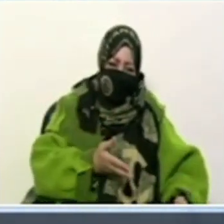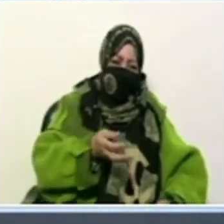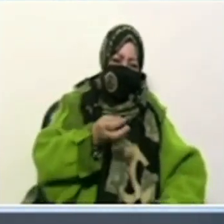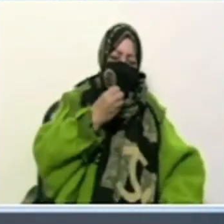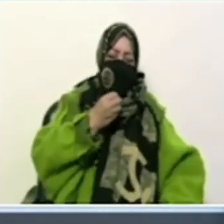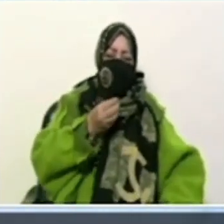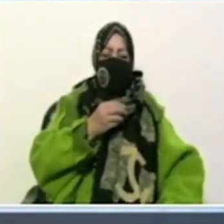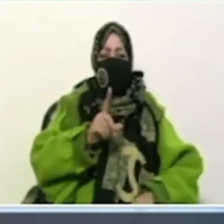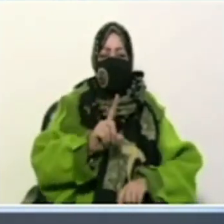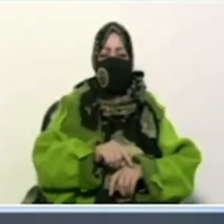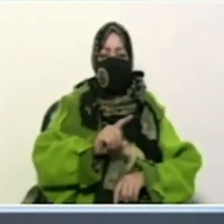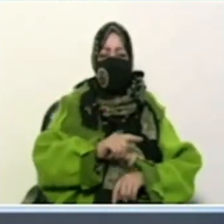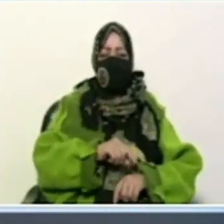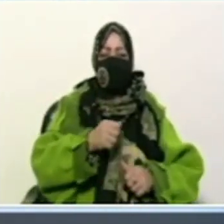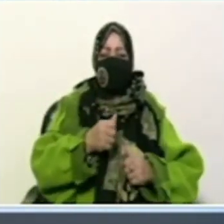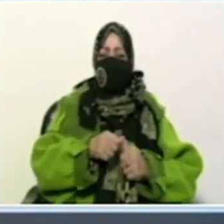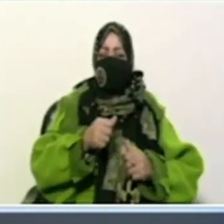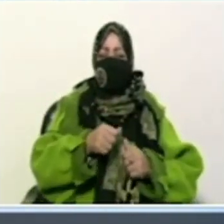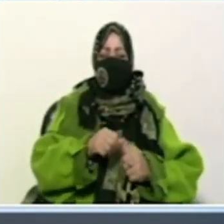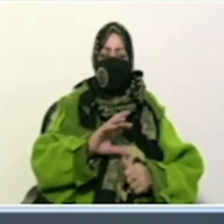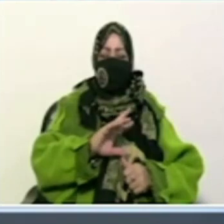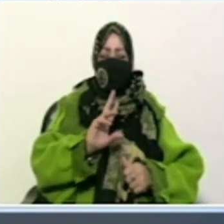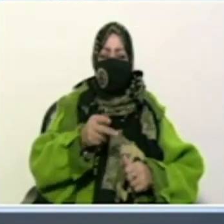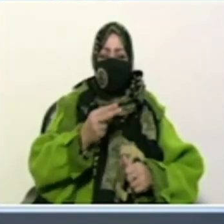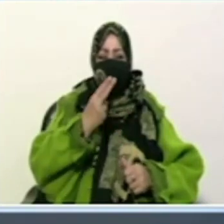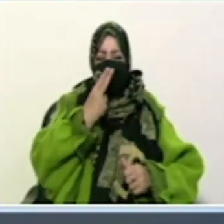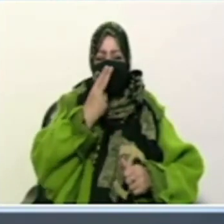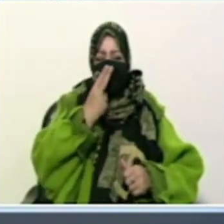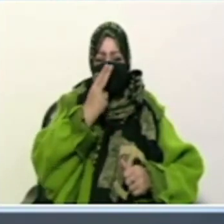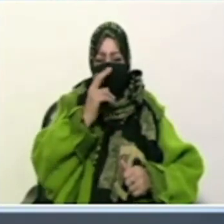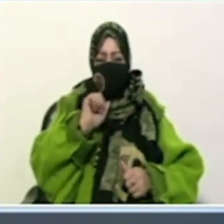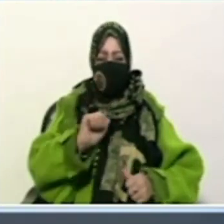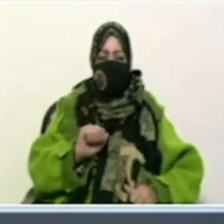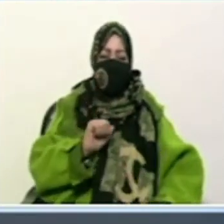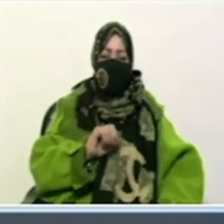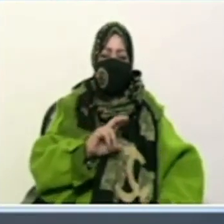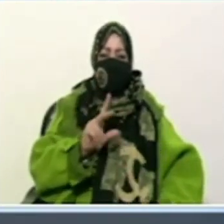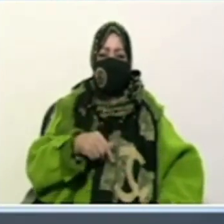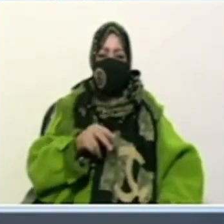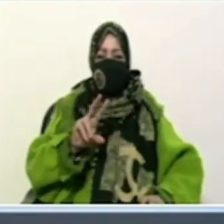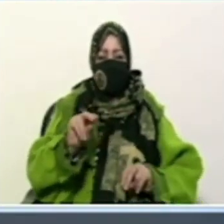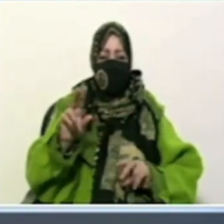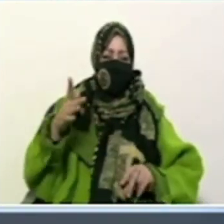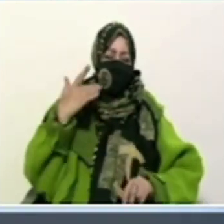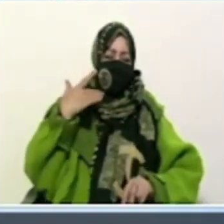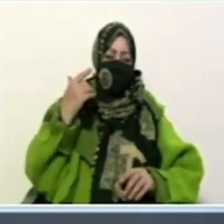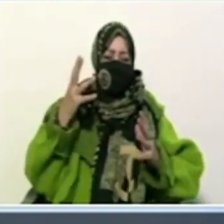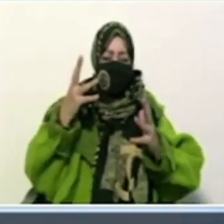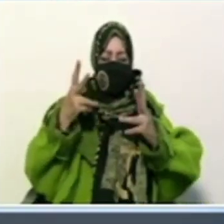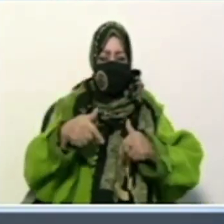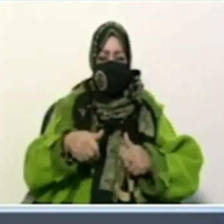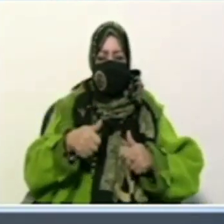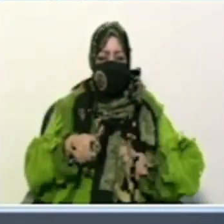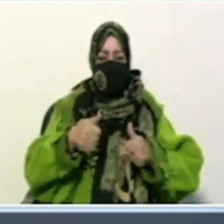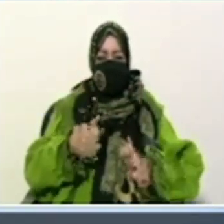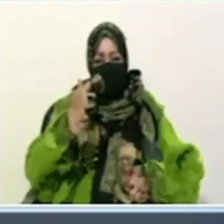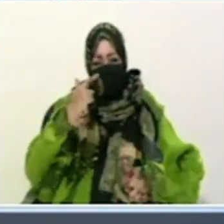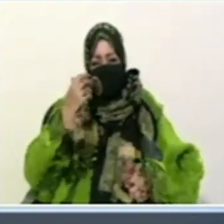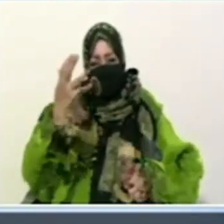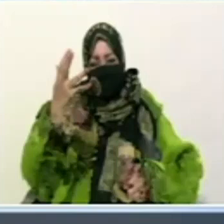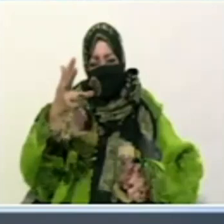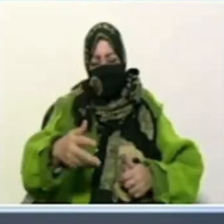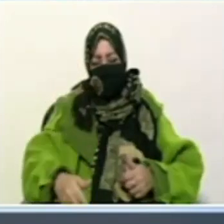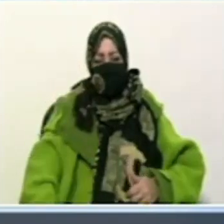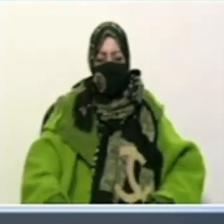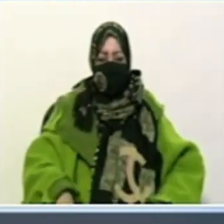في شروطها، حيث السن أو كذلك مواصفات من العيوب التي لا تجزي في الأضحية لا تجزي